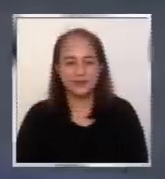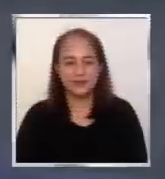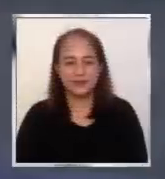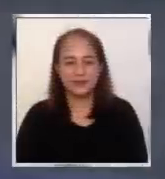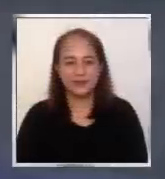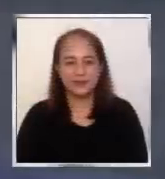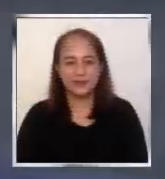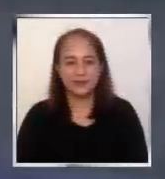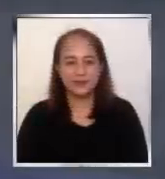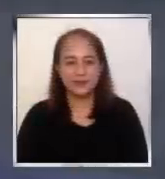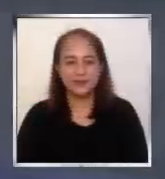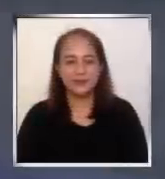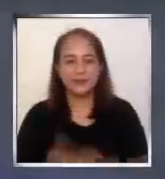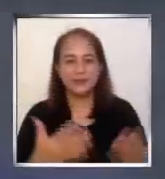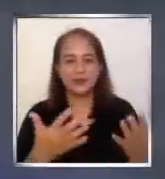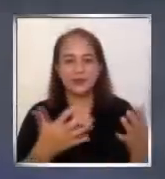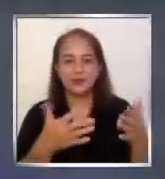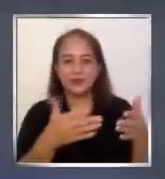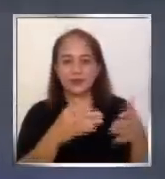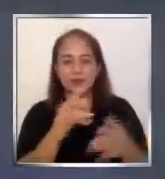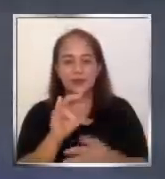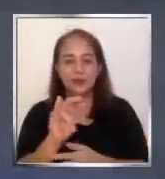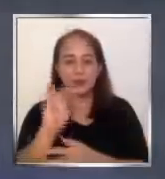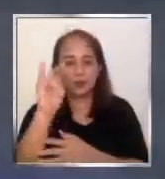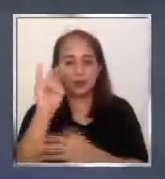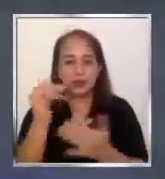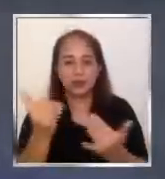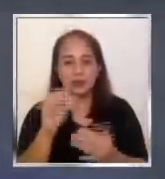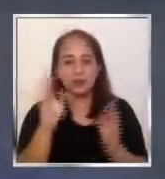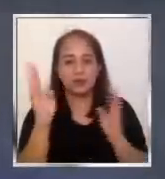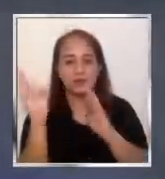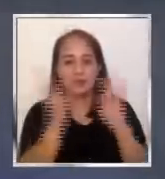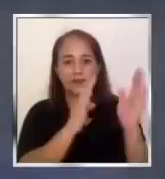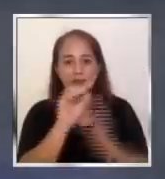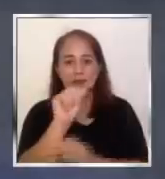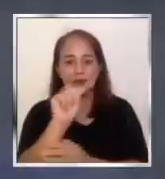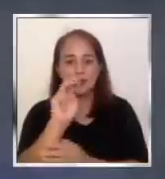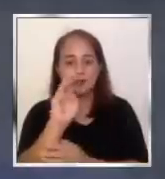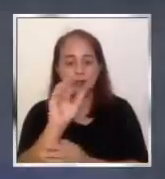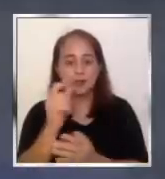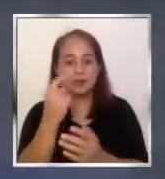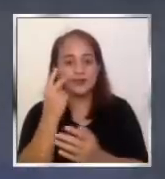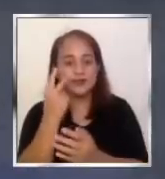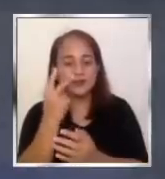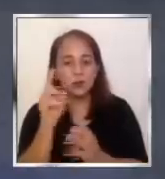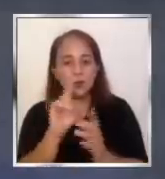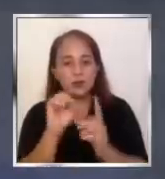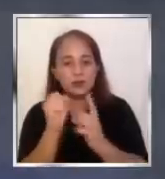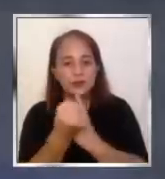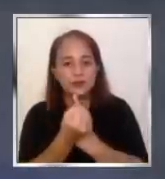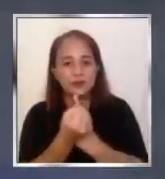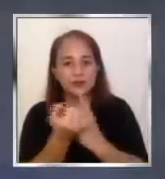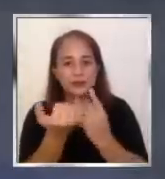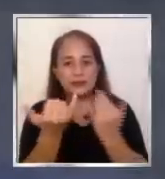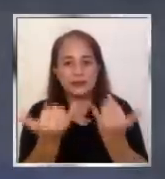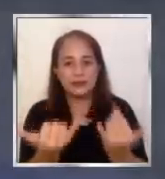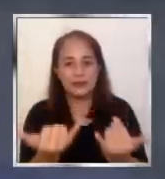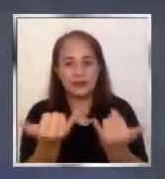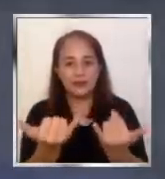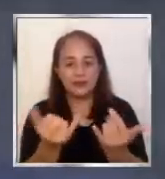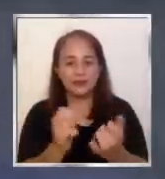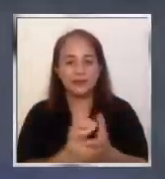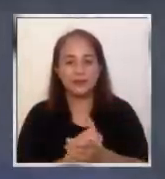Nasa bandang Ilocos Norte na ang bagyong Ambo. Alamin po natin ang sitwasyon doon ngayon mula kay GMA Newsstringer Dennis Alipio.